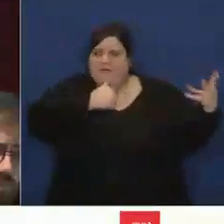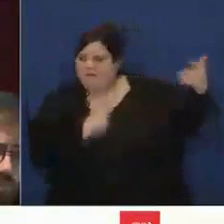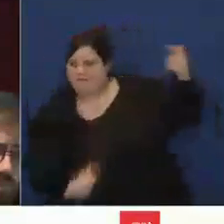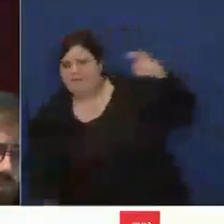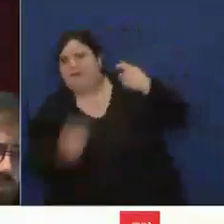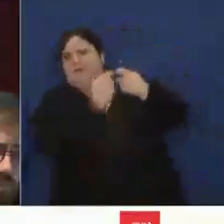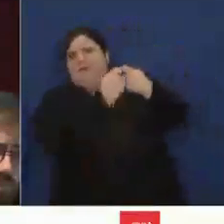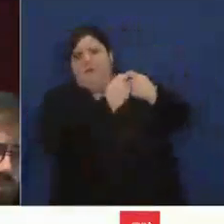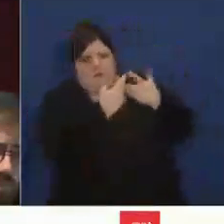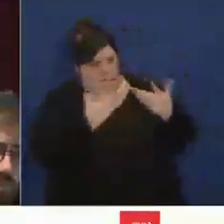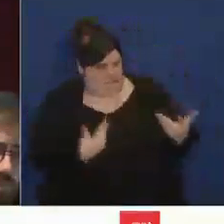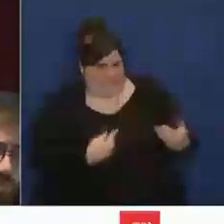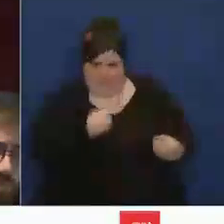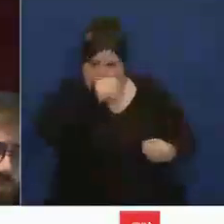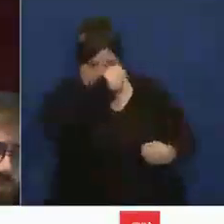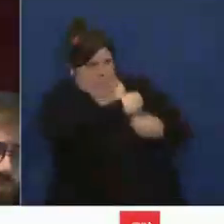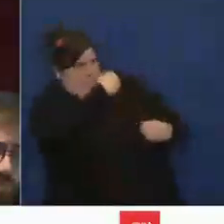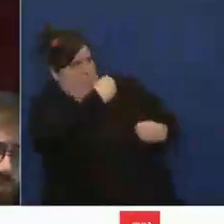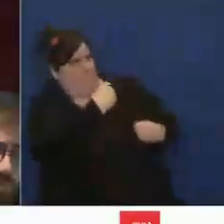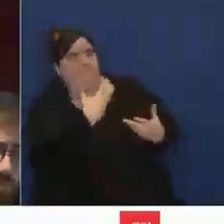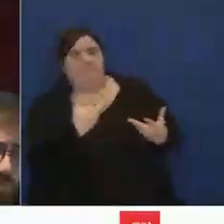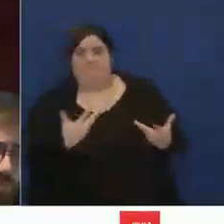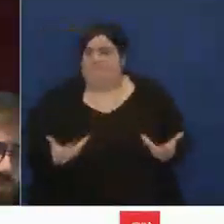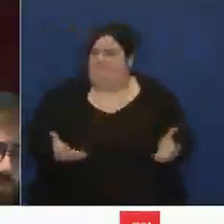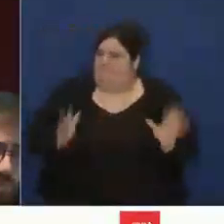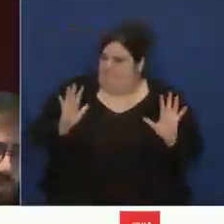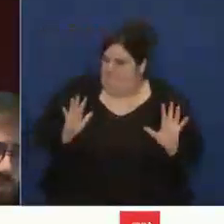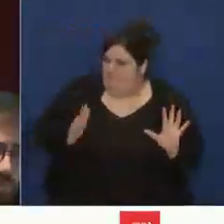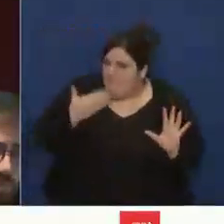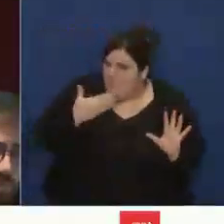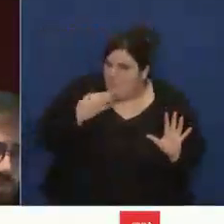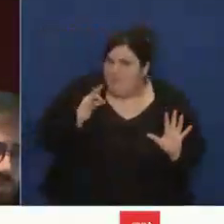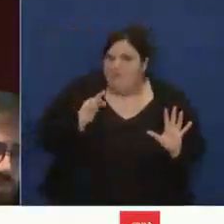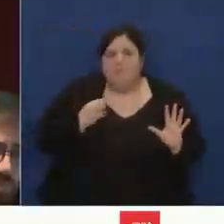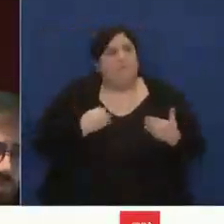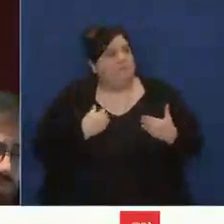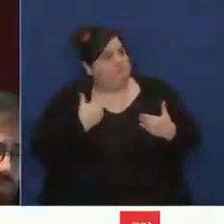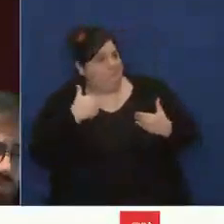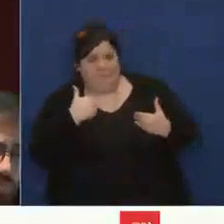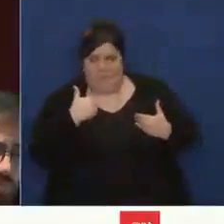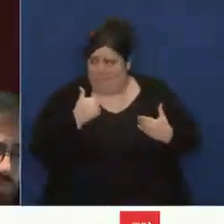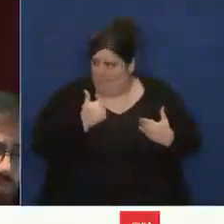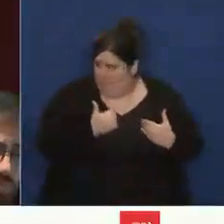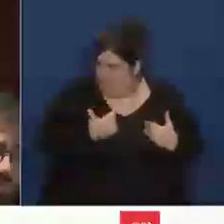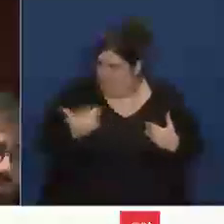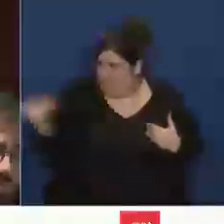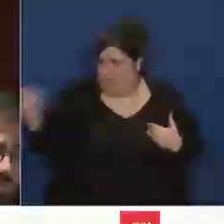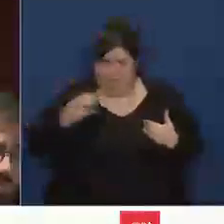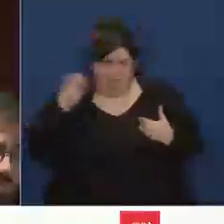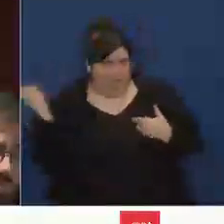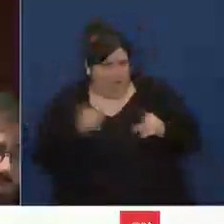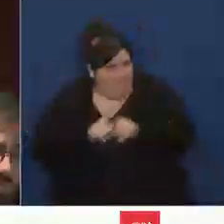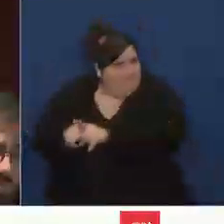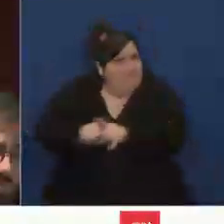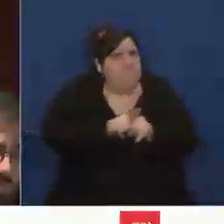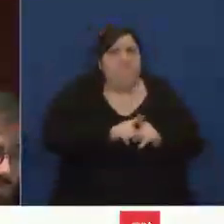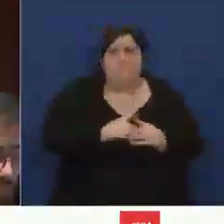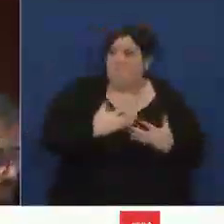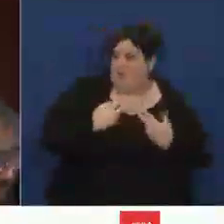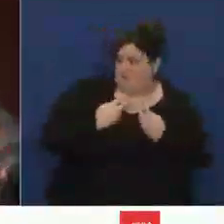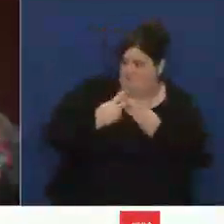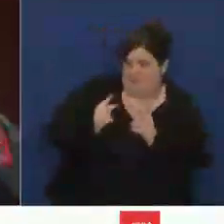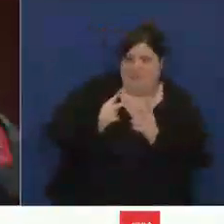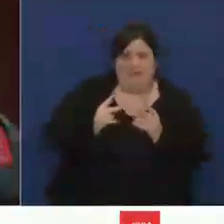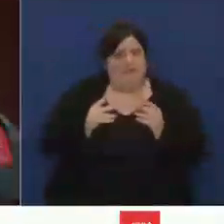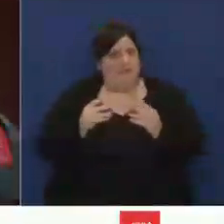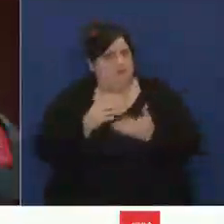côté précurseur soit aujourd'hui partagé par les strates qui sont effectivement des communes ou des collectivités pour